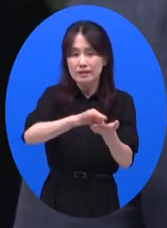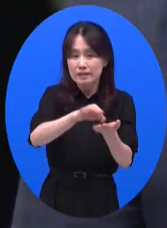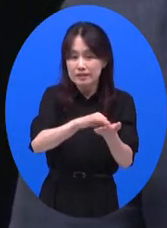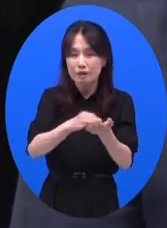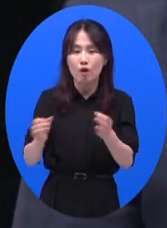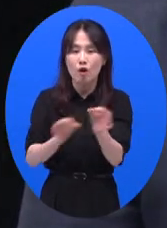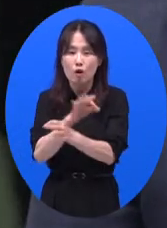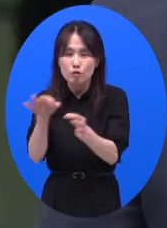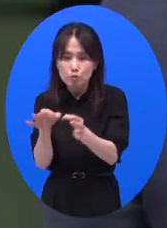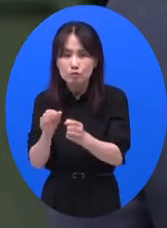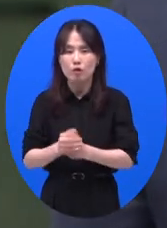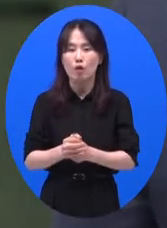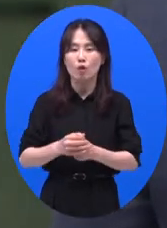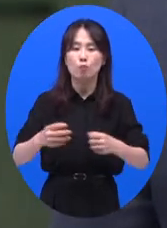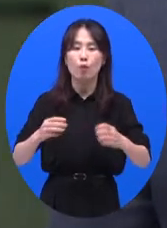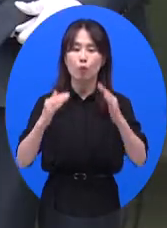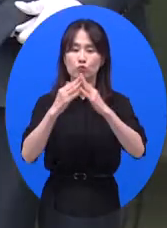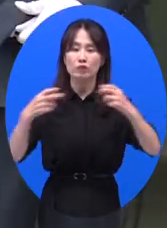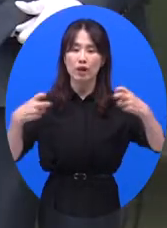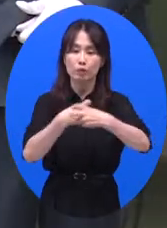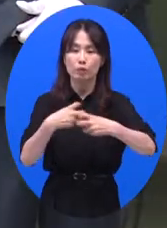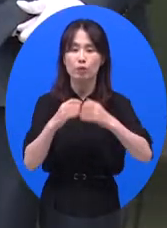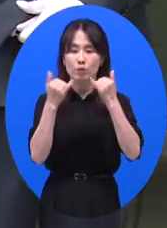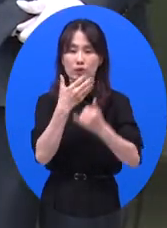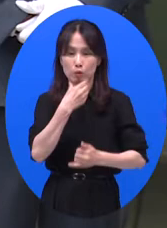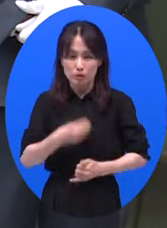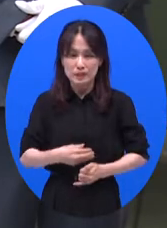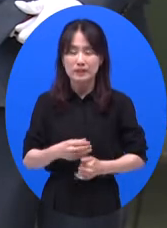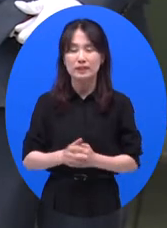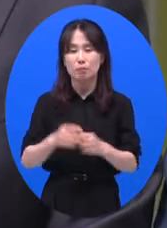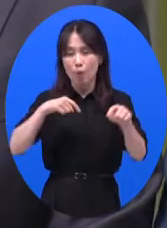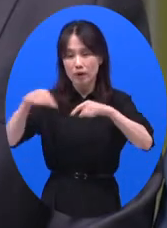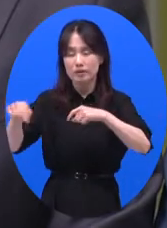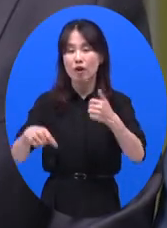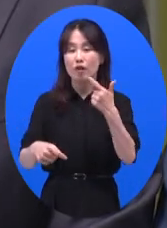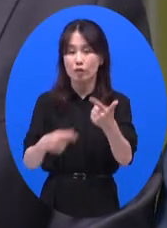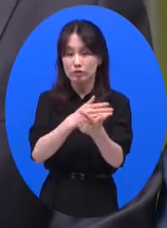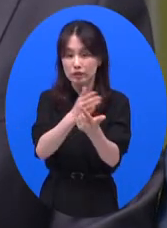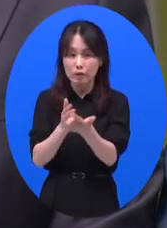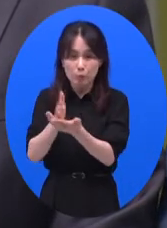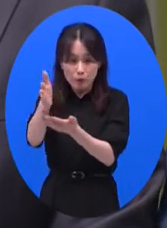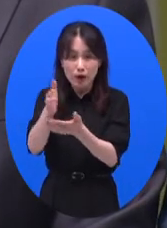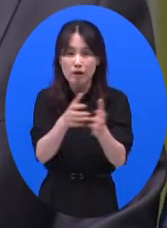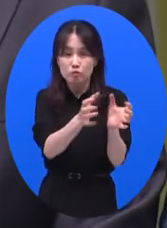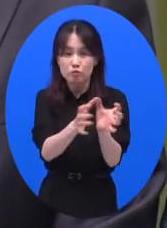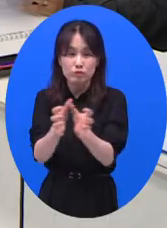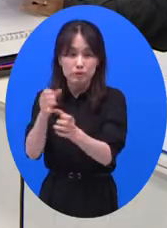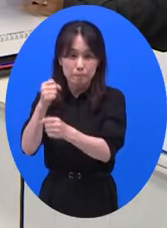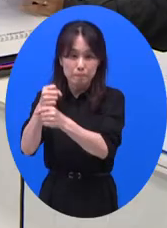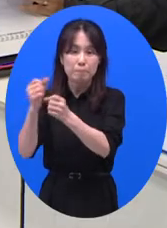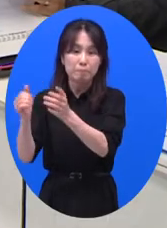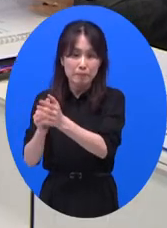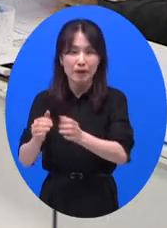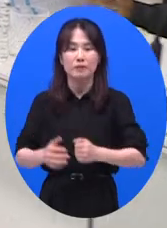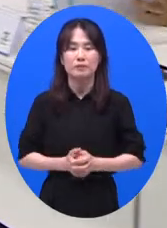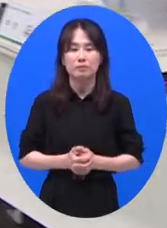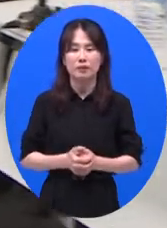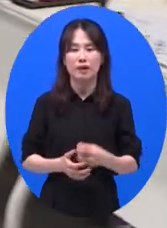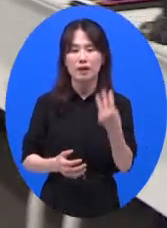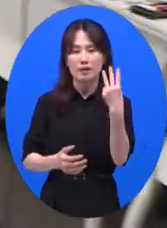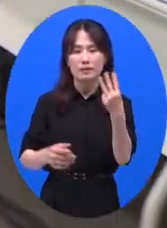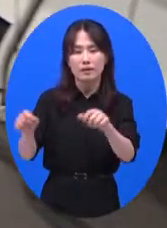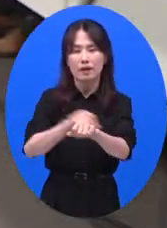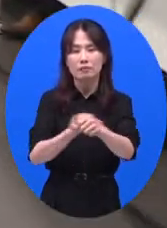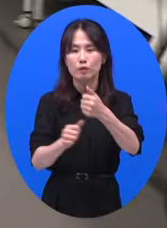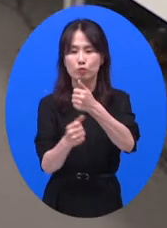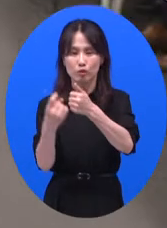기획재정과 정책조정, 경제, 주택교통, 사회복지, 자치행정 등 6개 분과로 구성. 경기북부